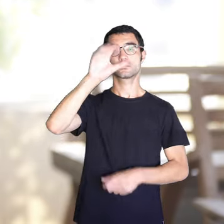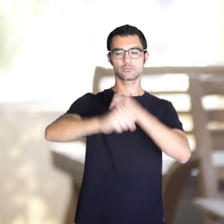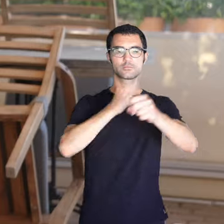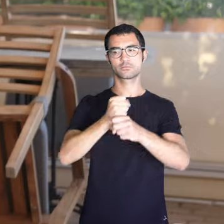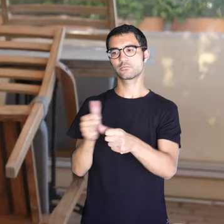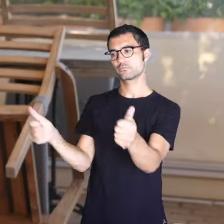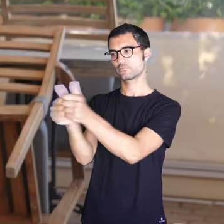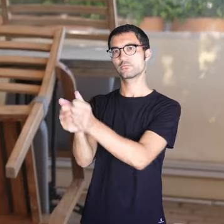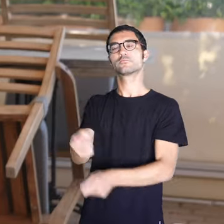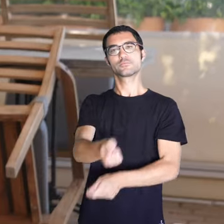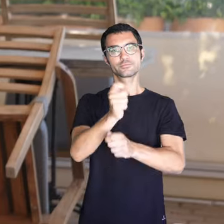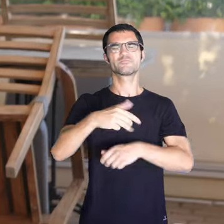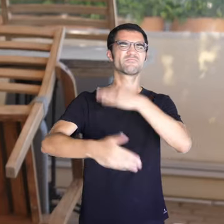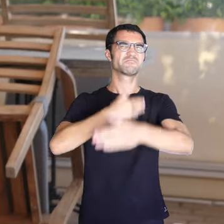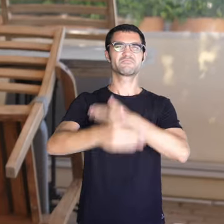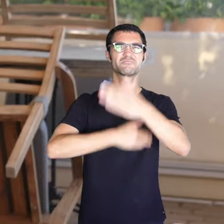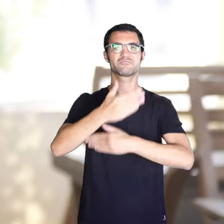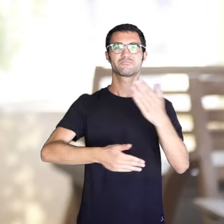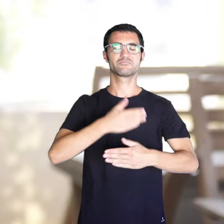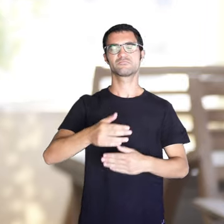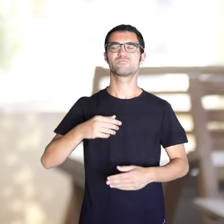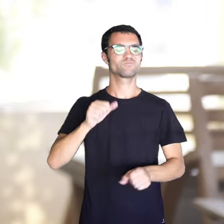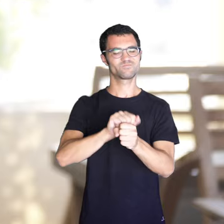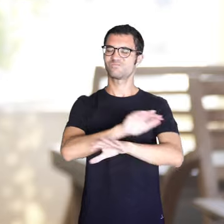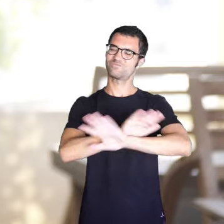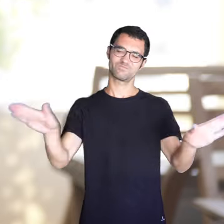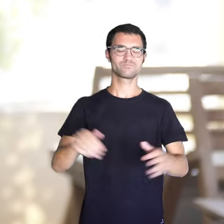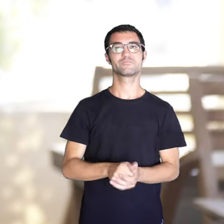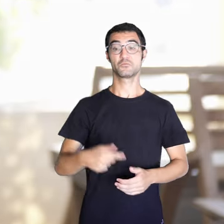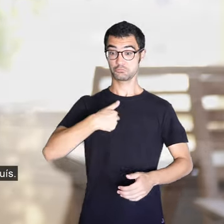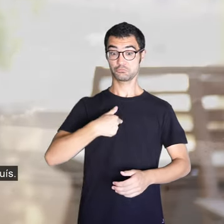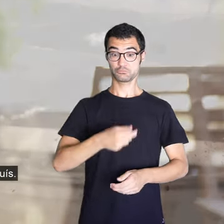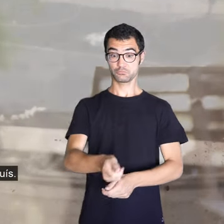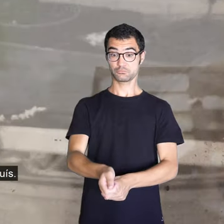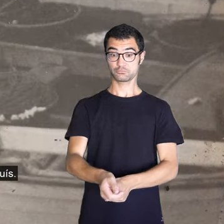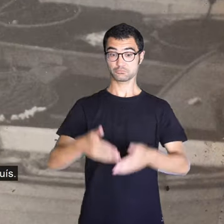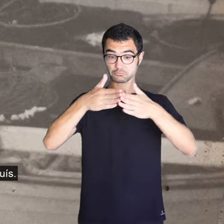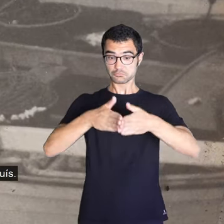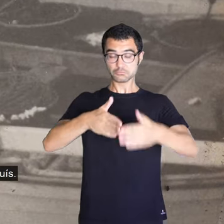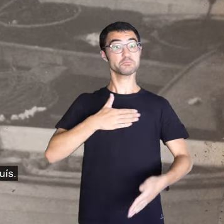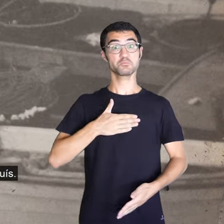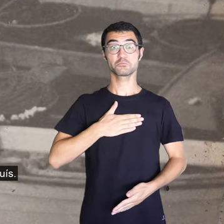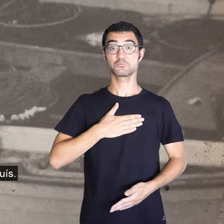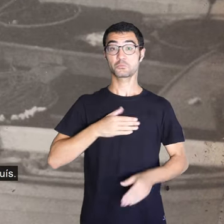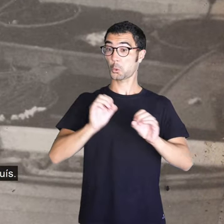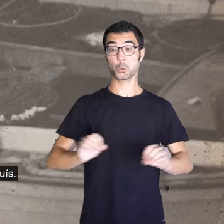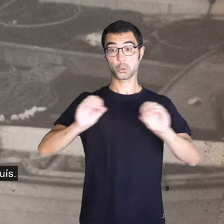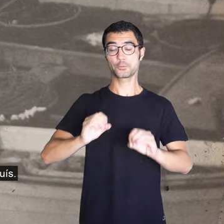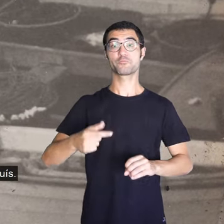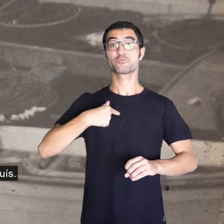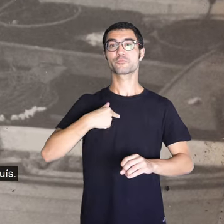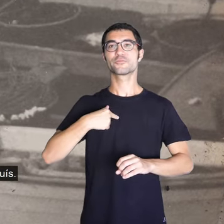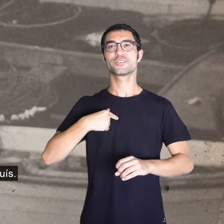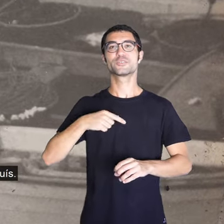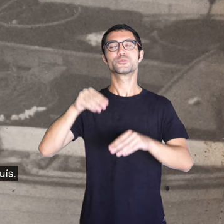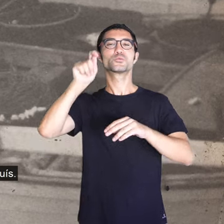jubilar. Mai vaig tenir una barca en propietat, mai. No em vaig fer mai excursions. Hi havia un jove que pescava amb nosaltres, li deien